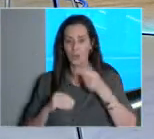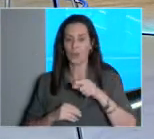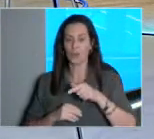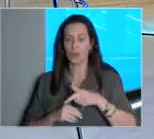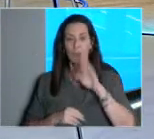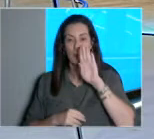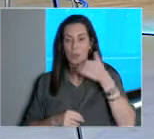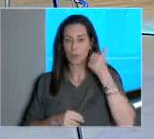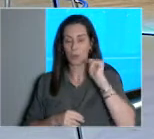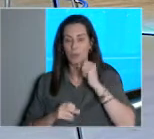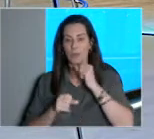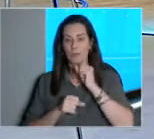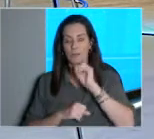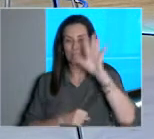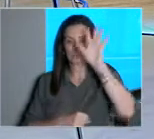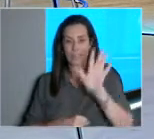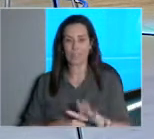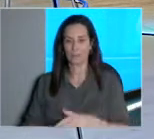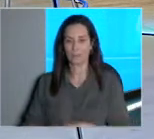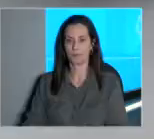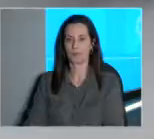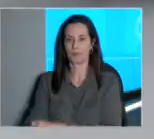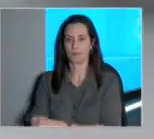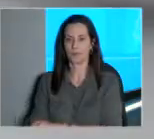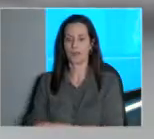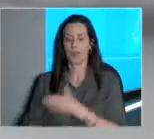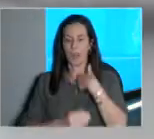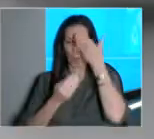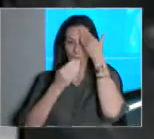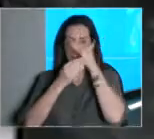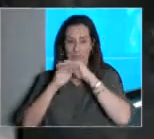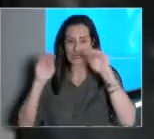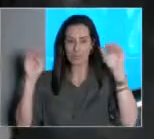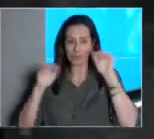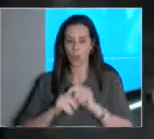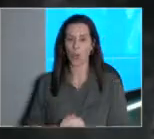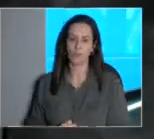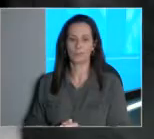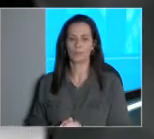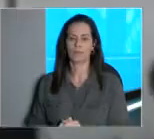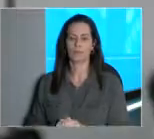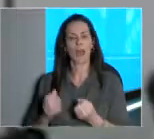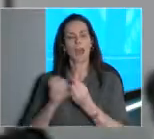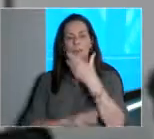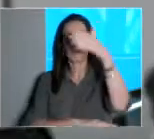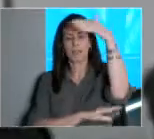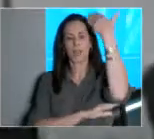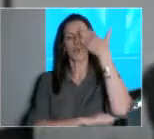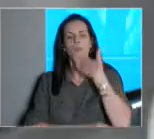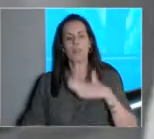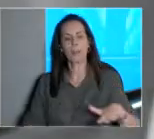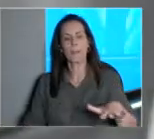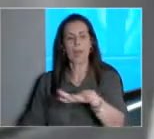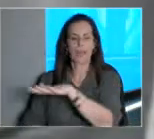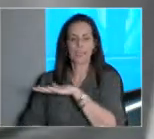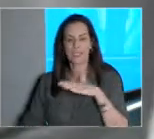ראש הממשלה הוציא סרטון חדש בנושא. אנו מכריזים בזאת על הקמת מדינה